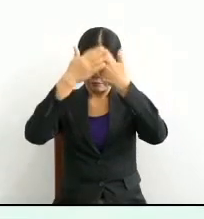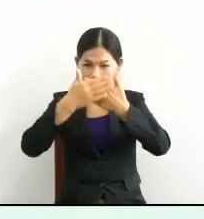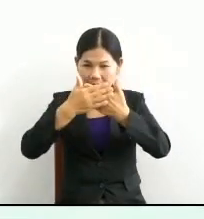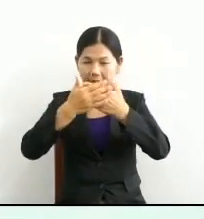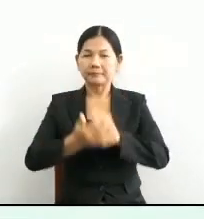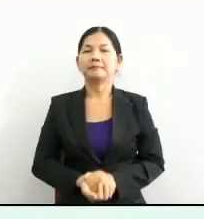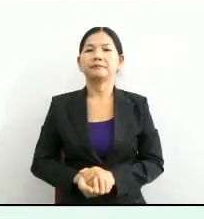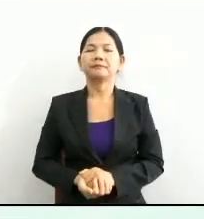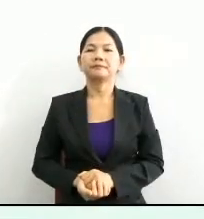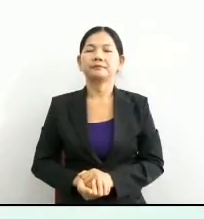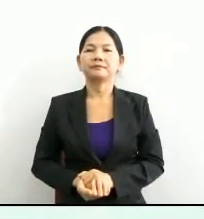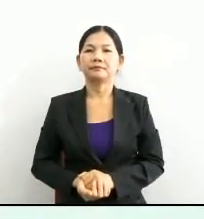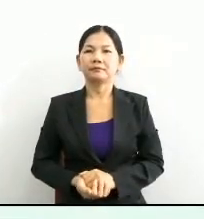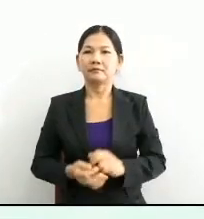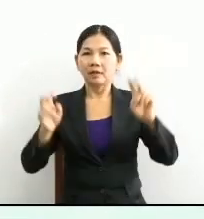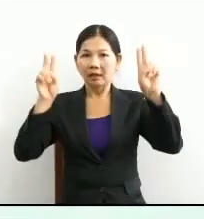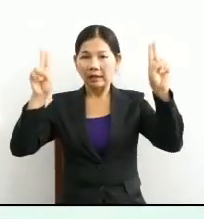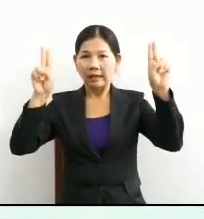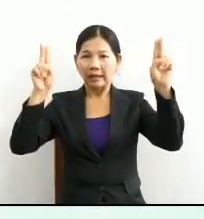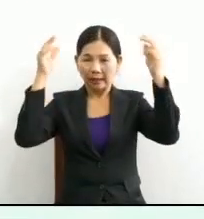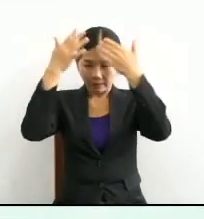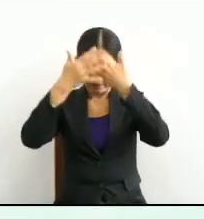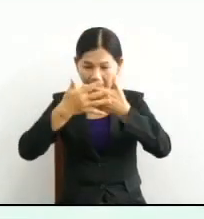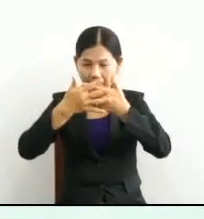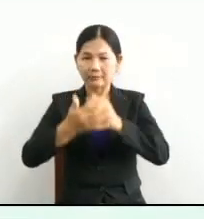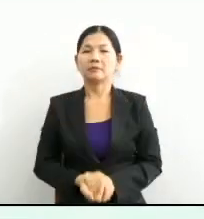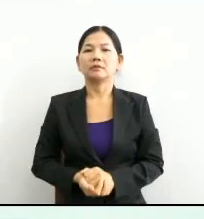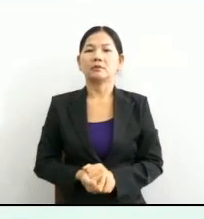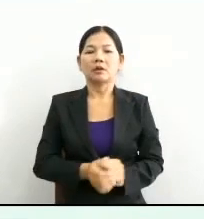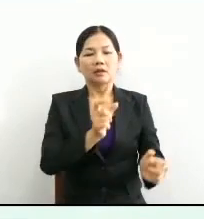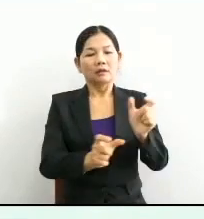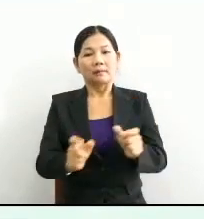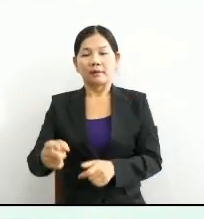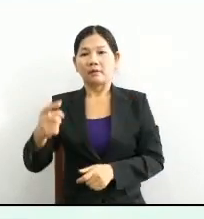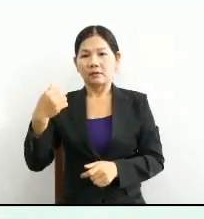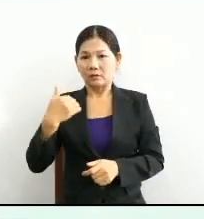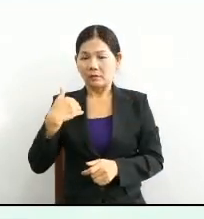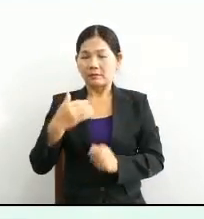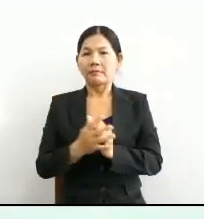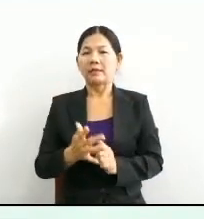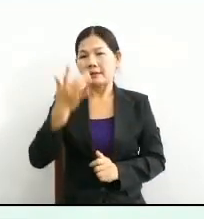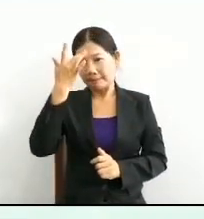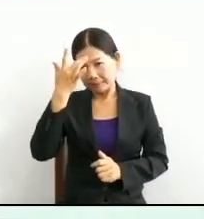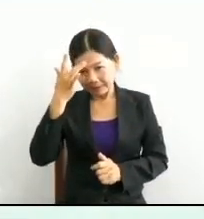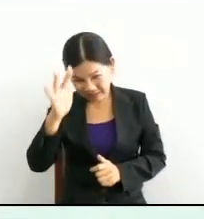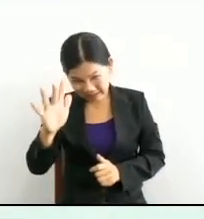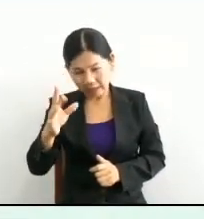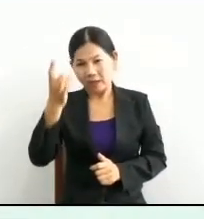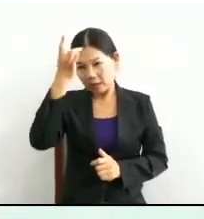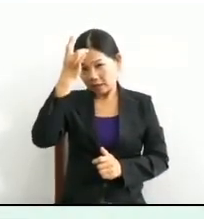át cầm băng tông át ta mình nấu nắng miên bằng nhà hay bằng cái tự nghi vô đó con nhé